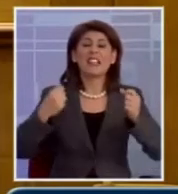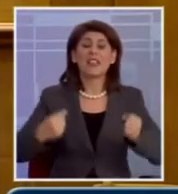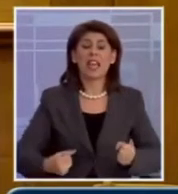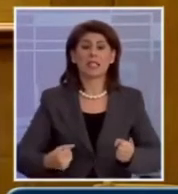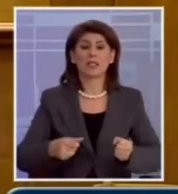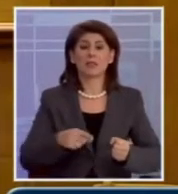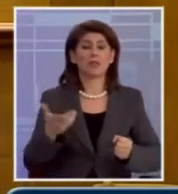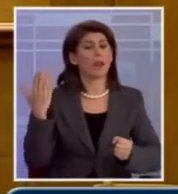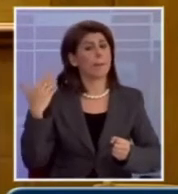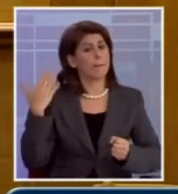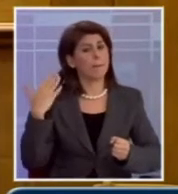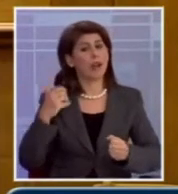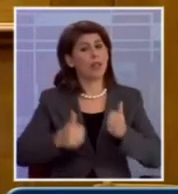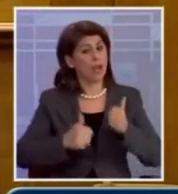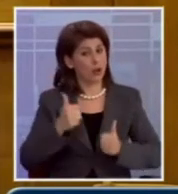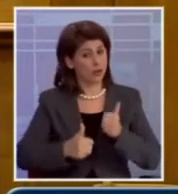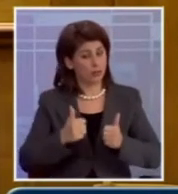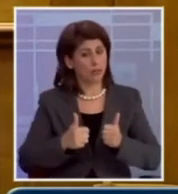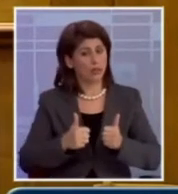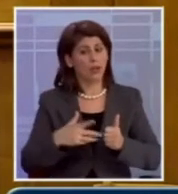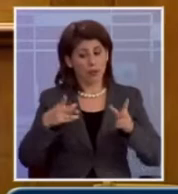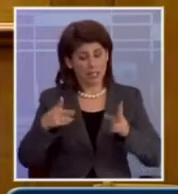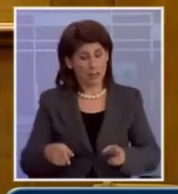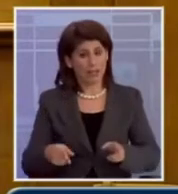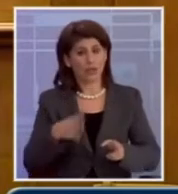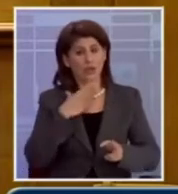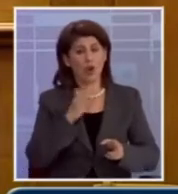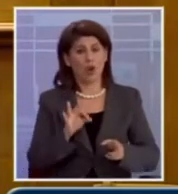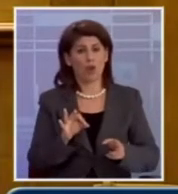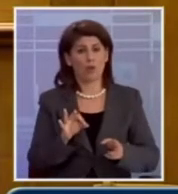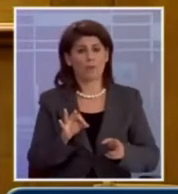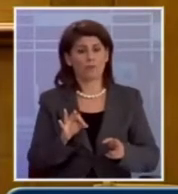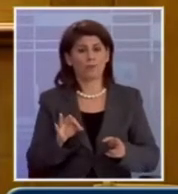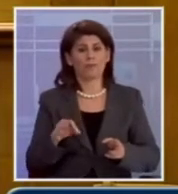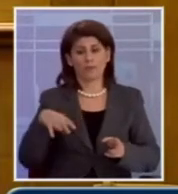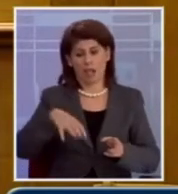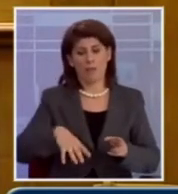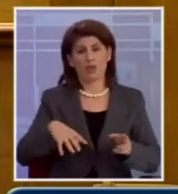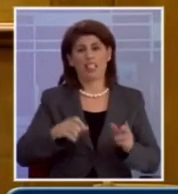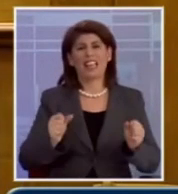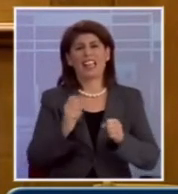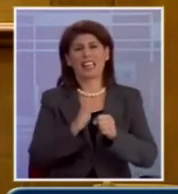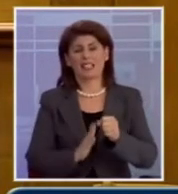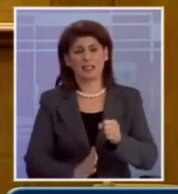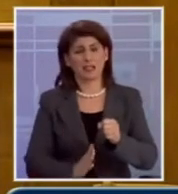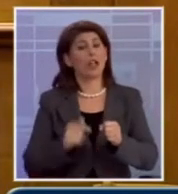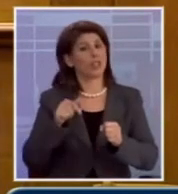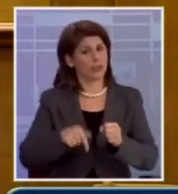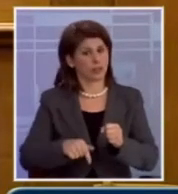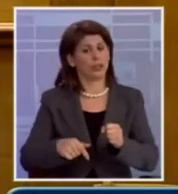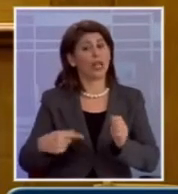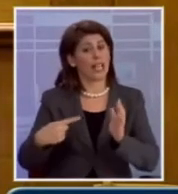προϊόν παλαιότερων διαγωνισμών που είχαν σταματήσει λόγω της περίοδου της κρίσης. Και μέσα από αυτή